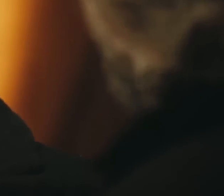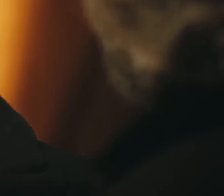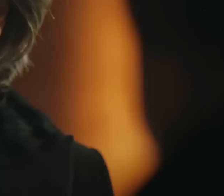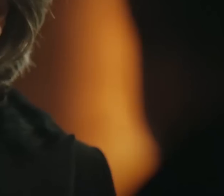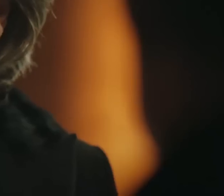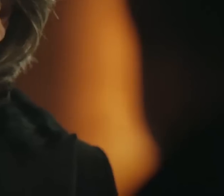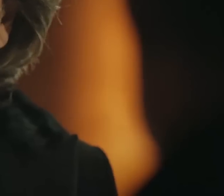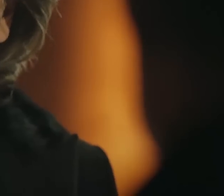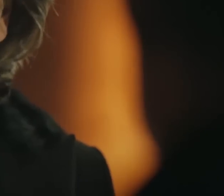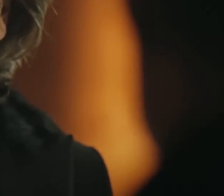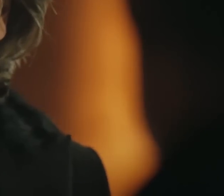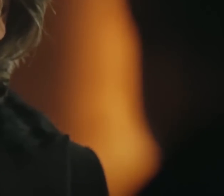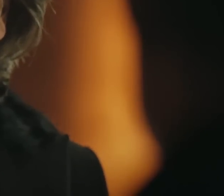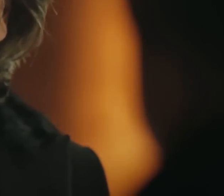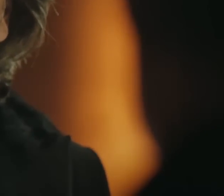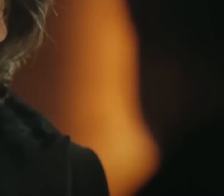olumladı.